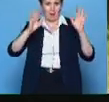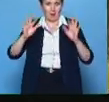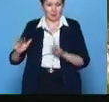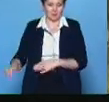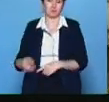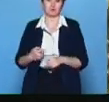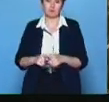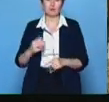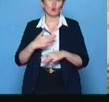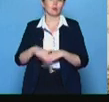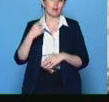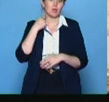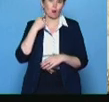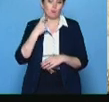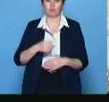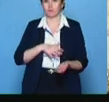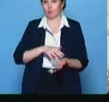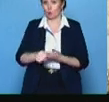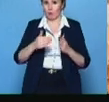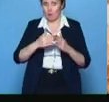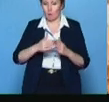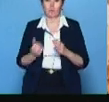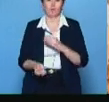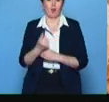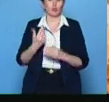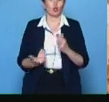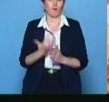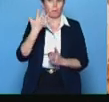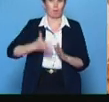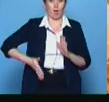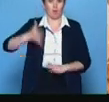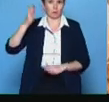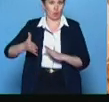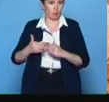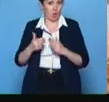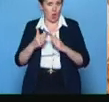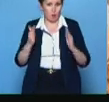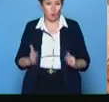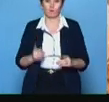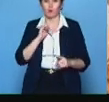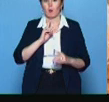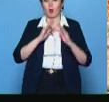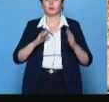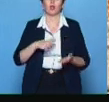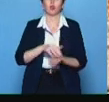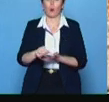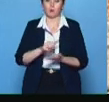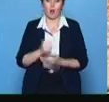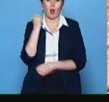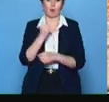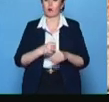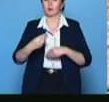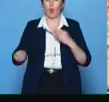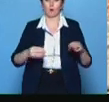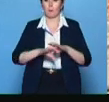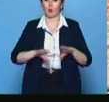из 5 высотных домов, сообщил главный архитектор столицы. Снос деревянных строений идет полным ходом. Рабочие раздают бревна на дрова